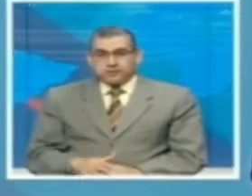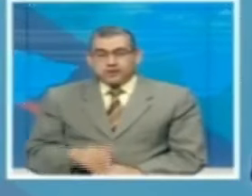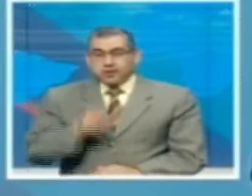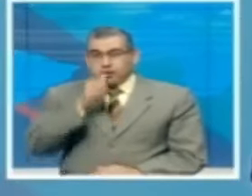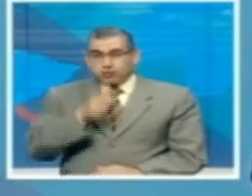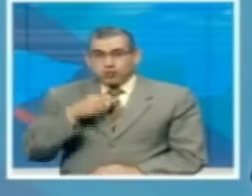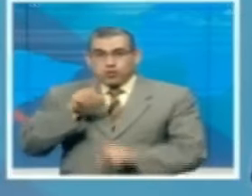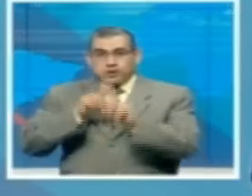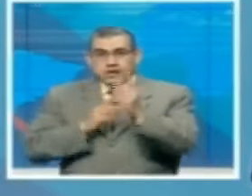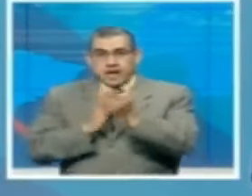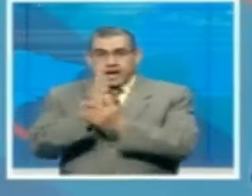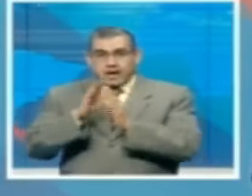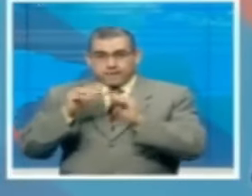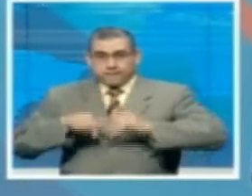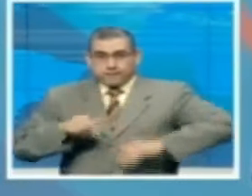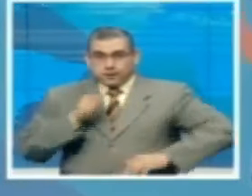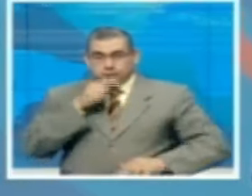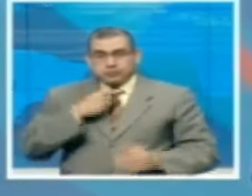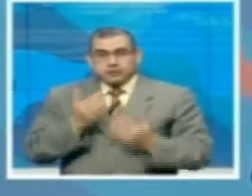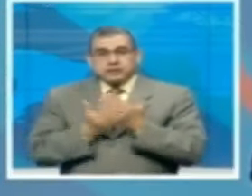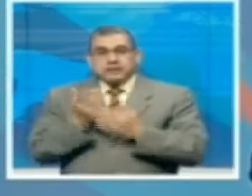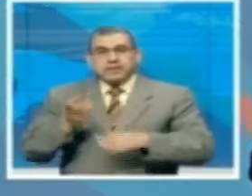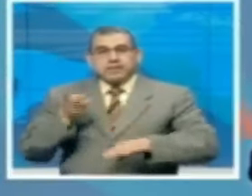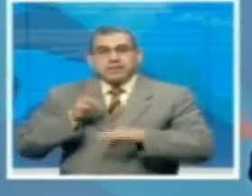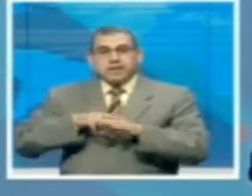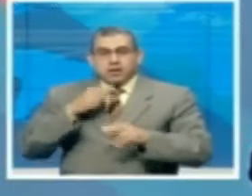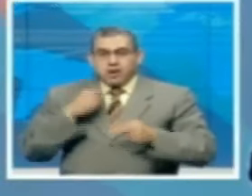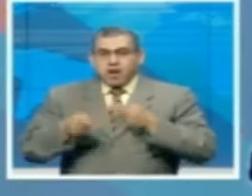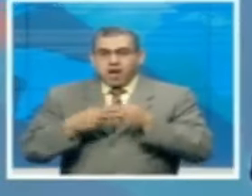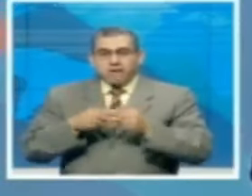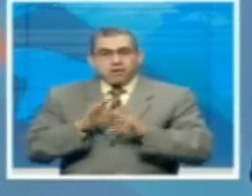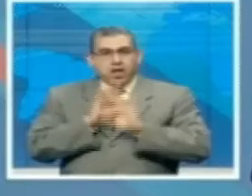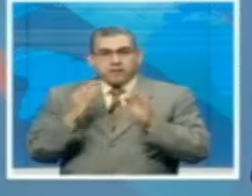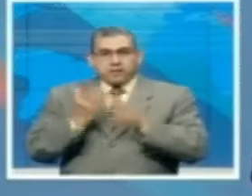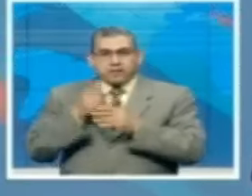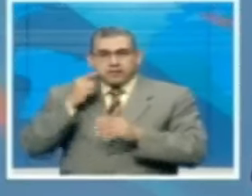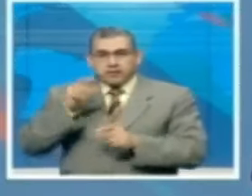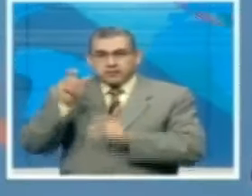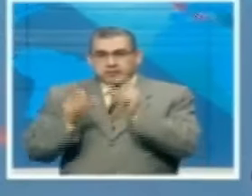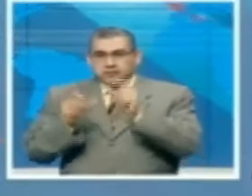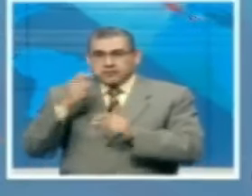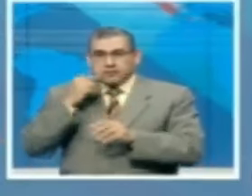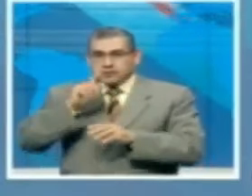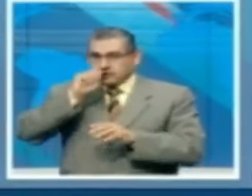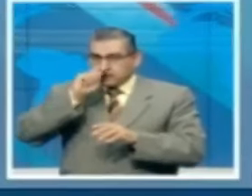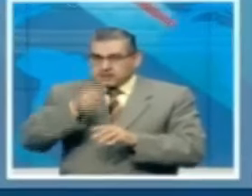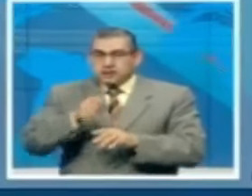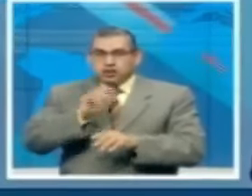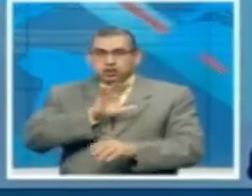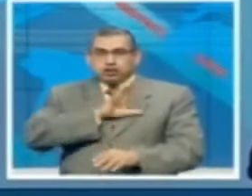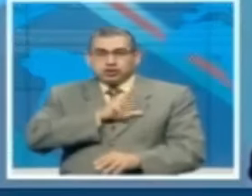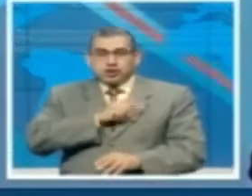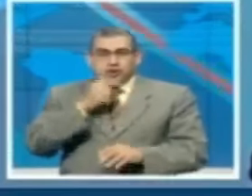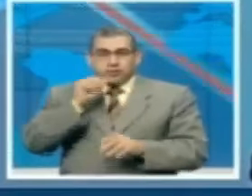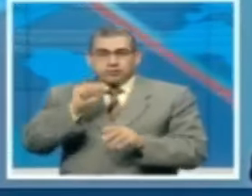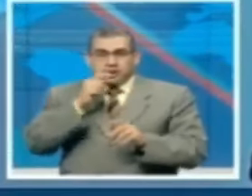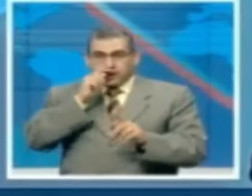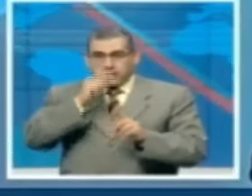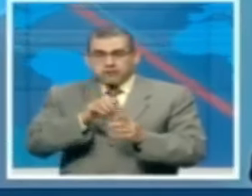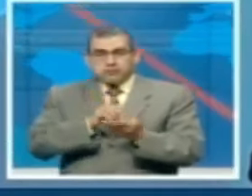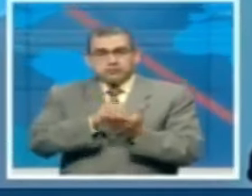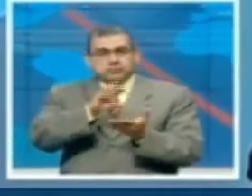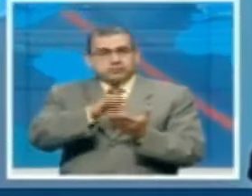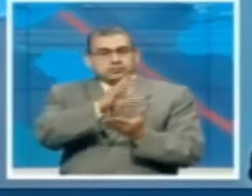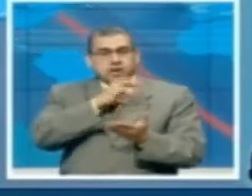أكد وزير الخارجية سامح شكري مجددا الرفض التام للإجراءات المتخذة لإجبار الشعب الفلسطيني على التهجير من